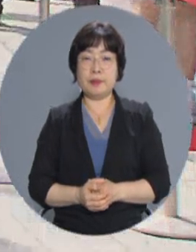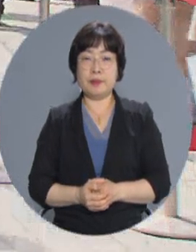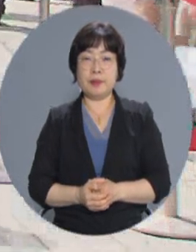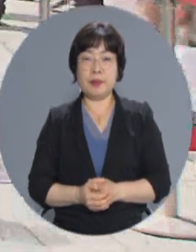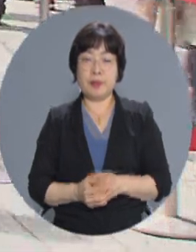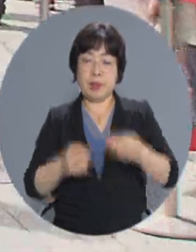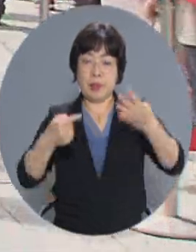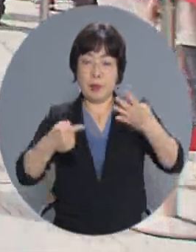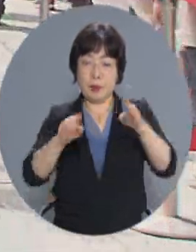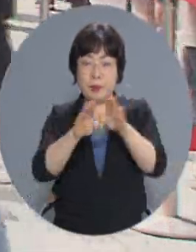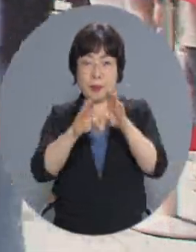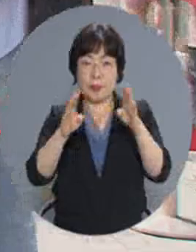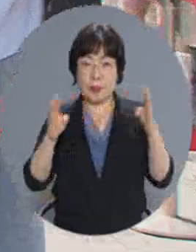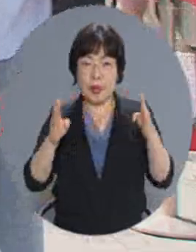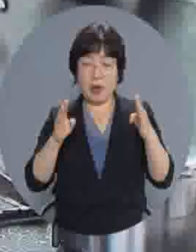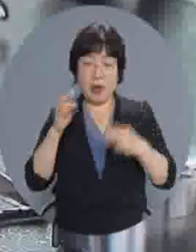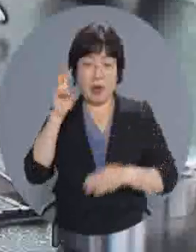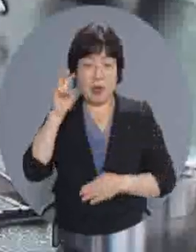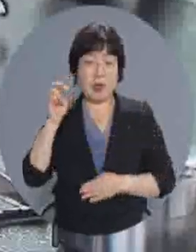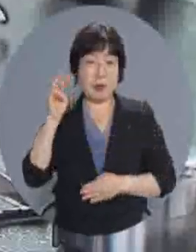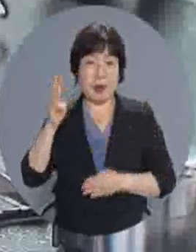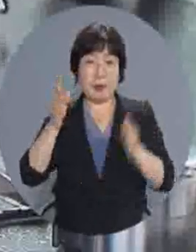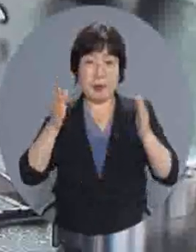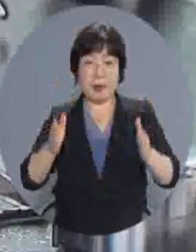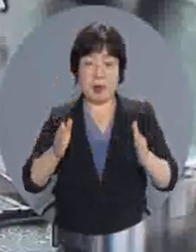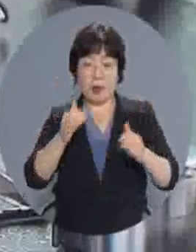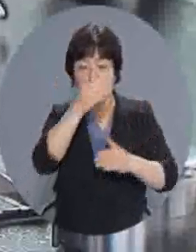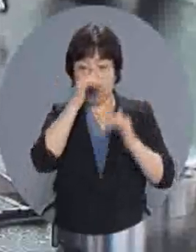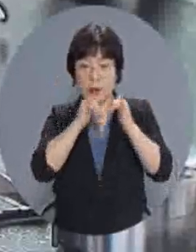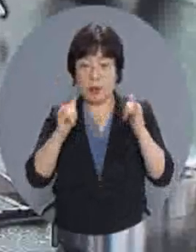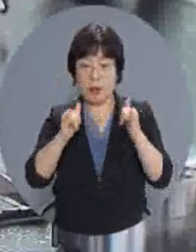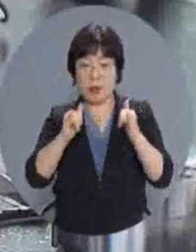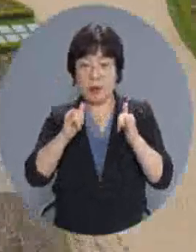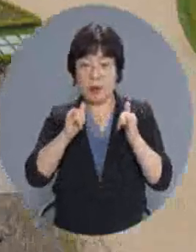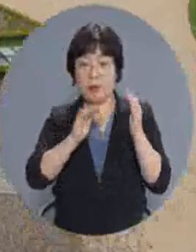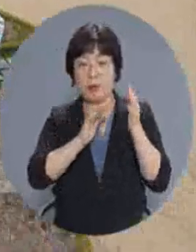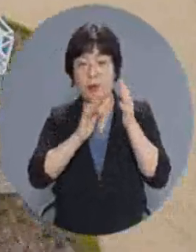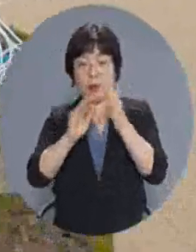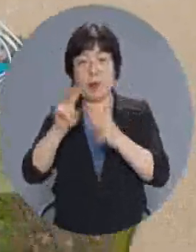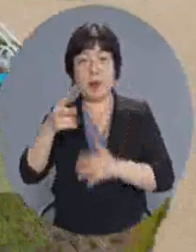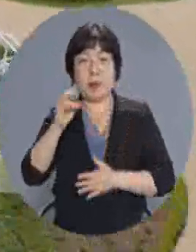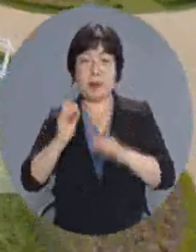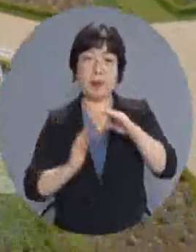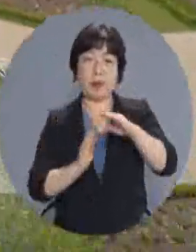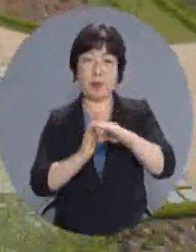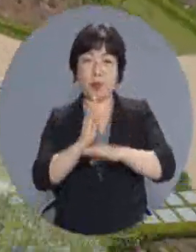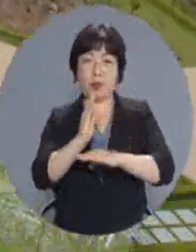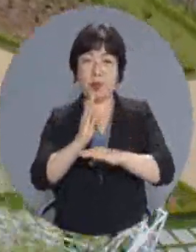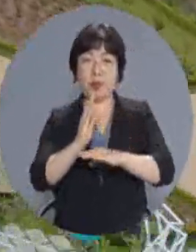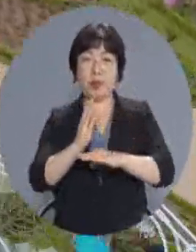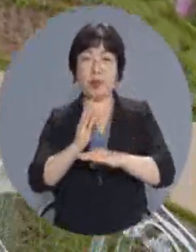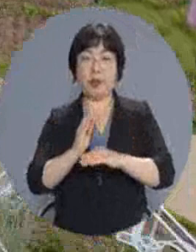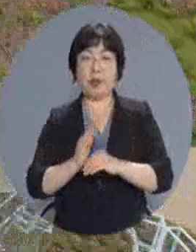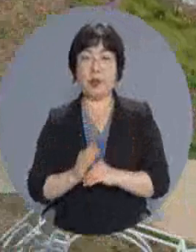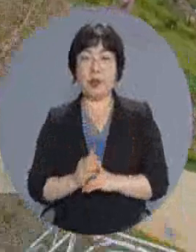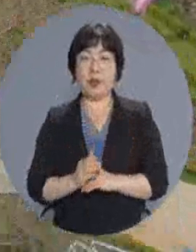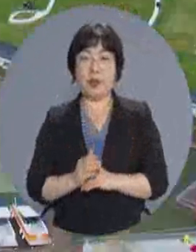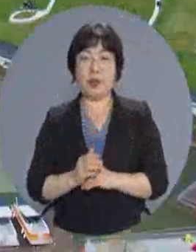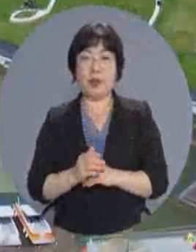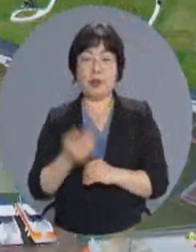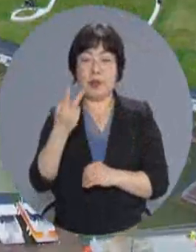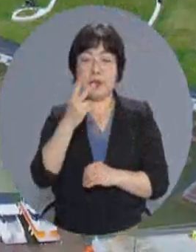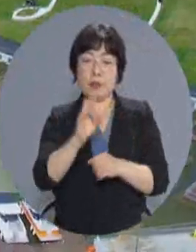지난 1일 문을 연 이후 23일 만에 방문객 200만 명을 넘어선 순천만 국제정원박람회.